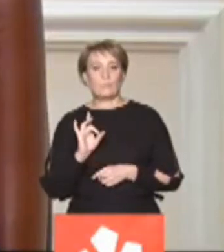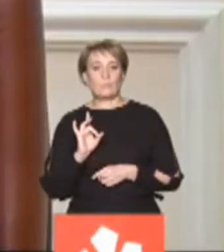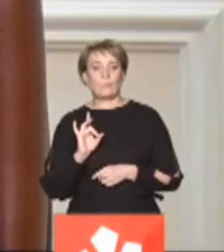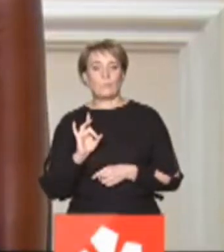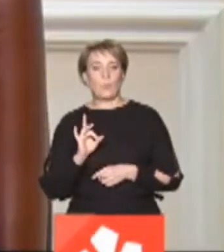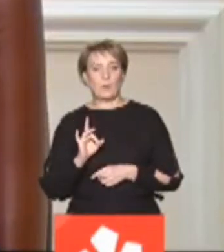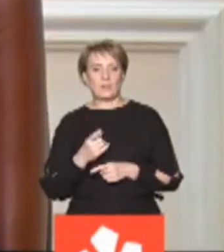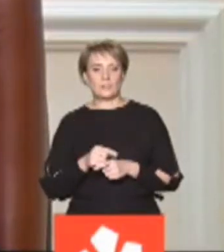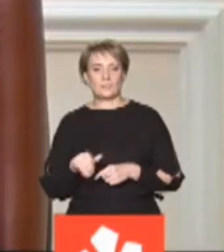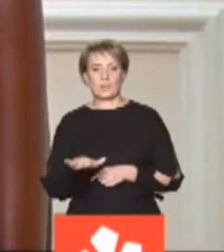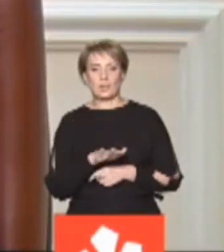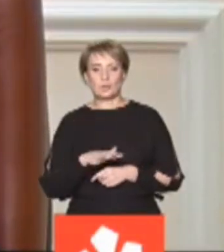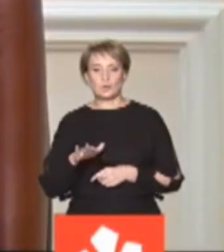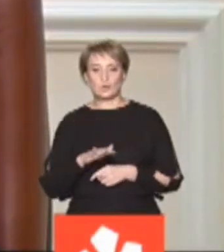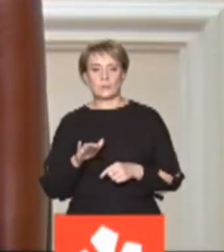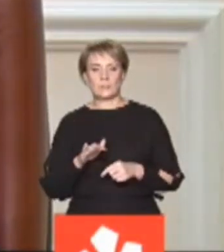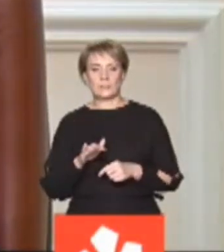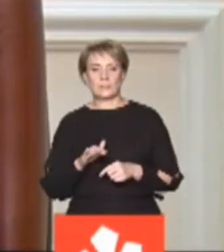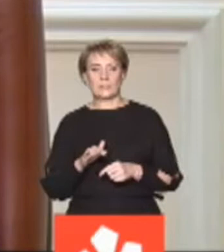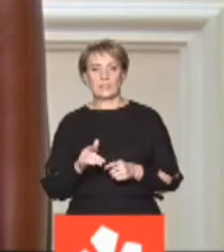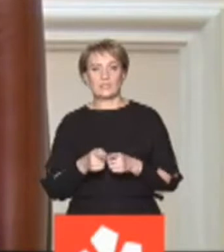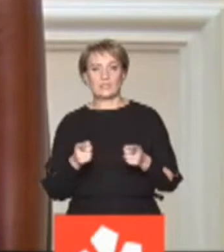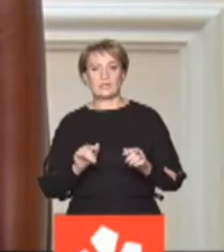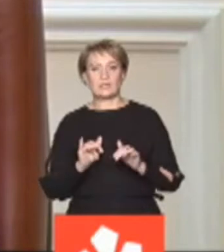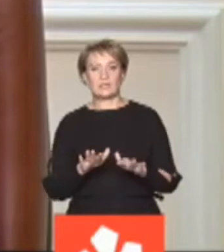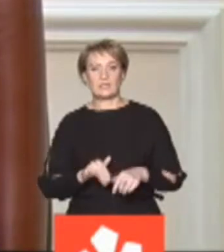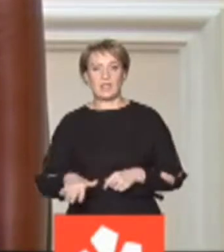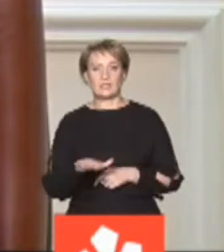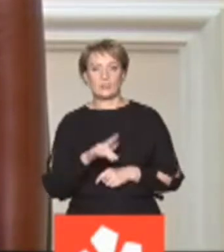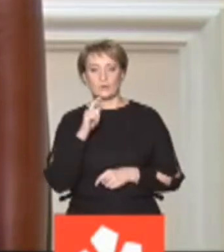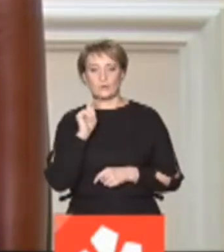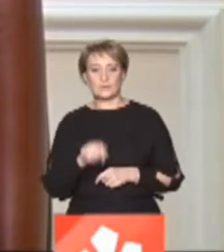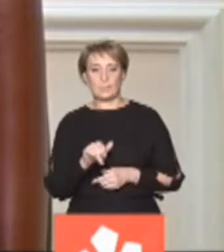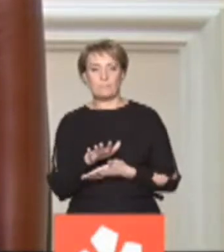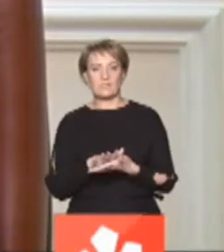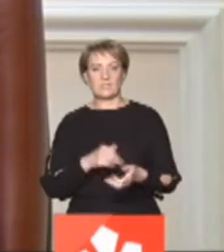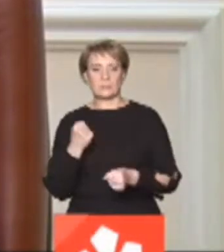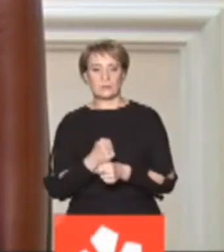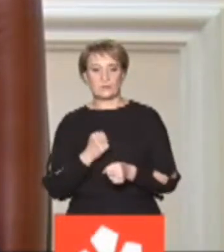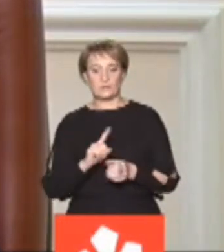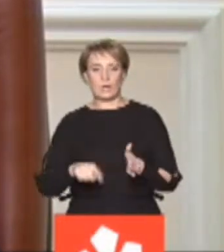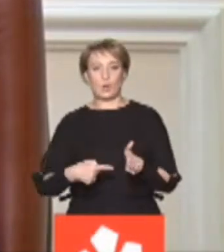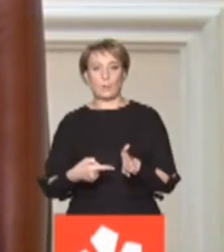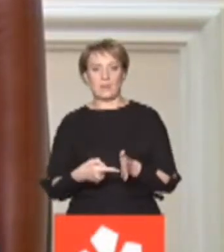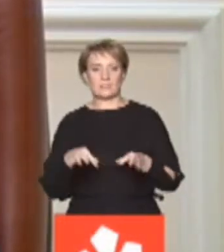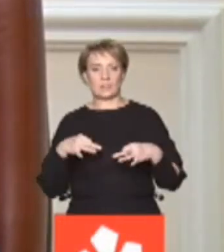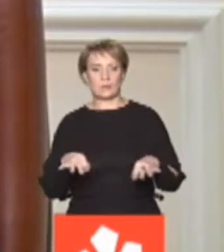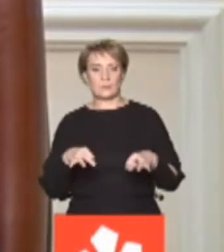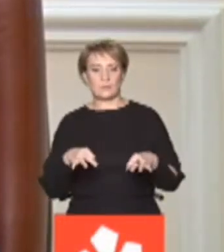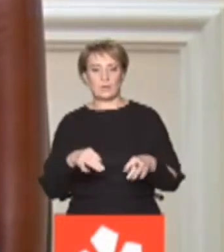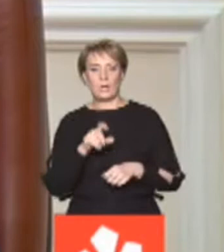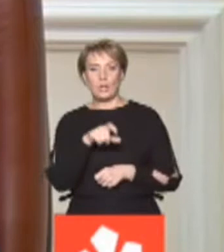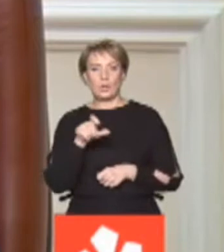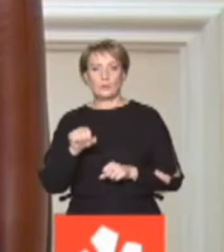помаранчевої зони обмежень, яка діє сьогодні на території України, продовжить працювати громадський транспорт, аби люди